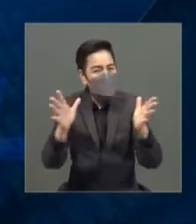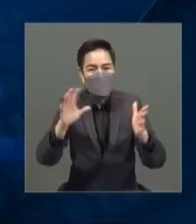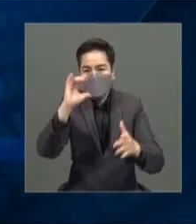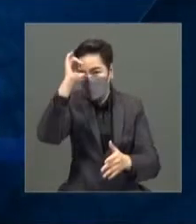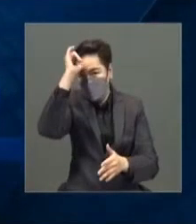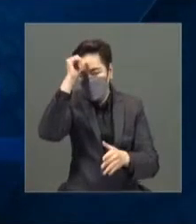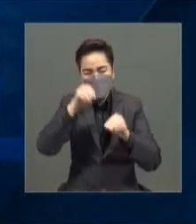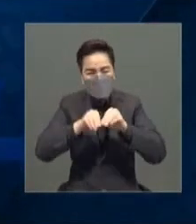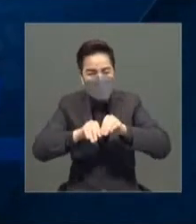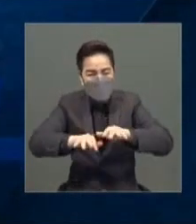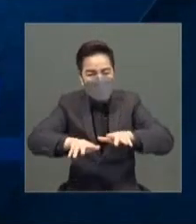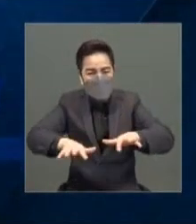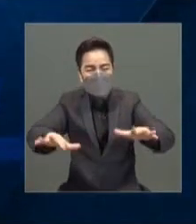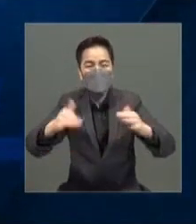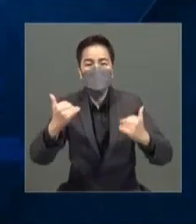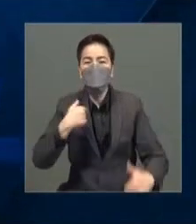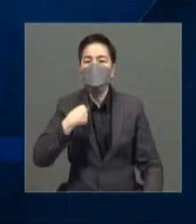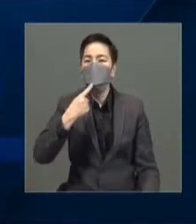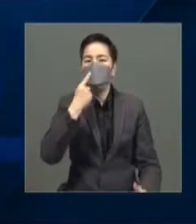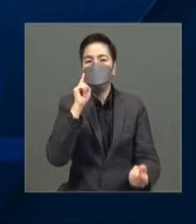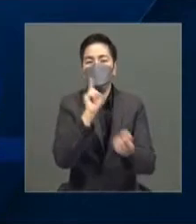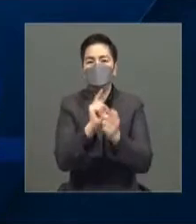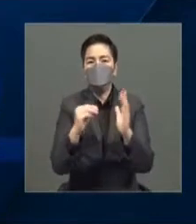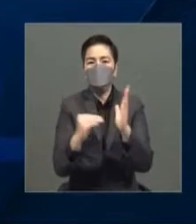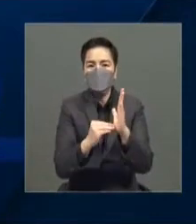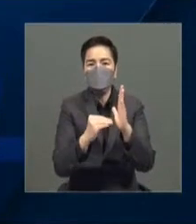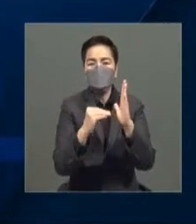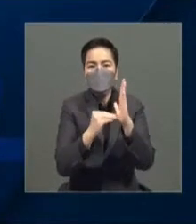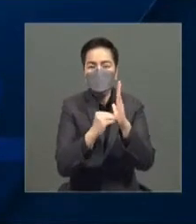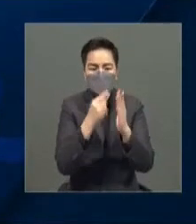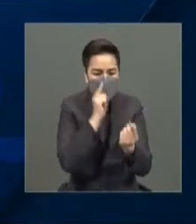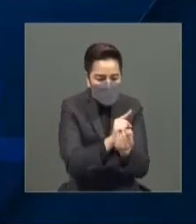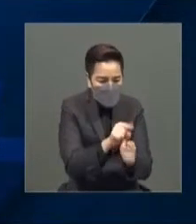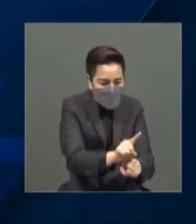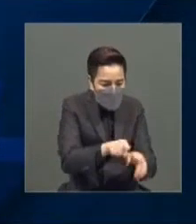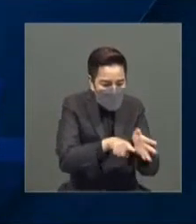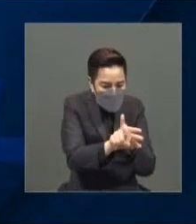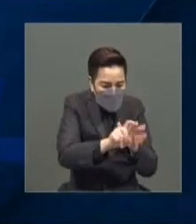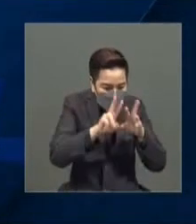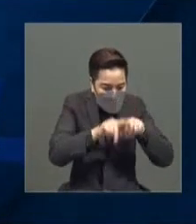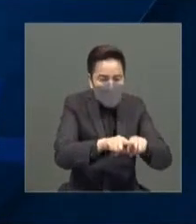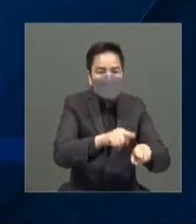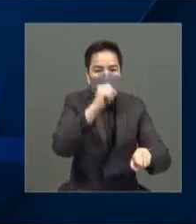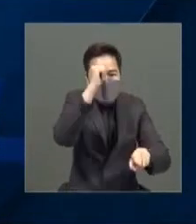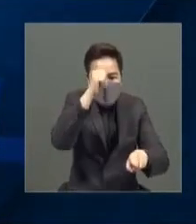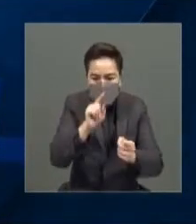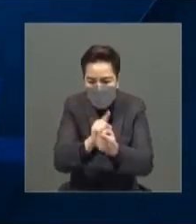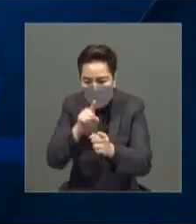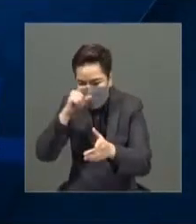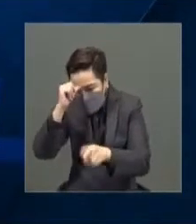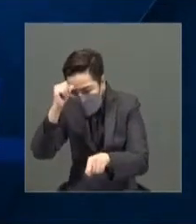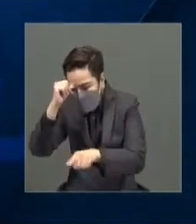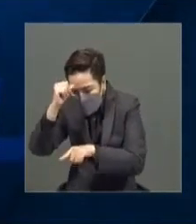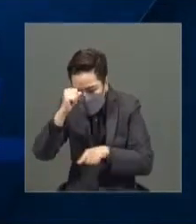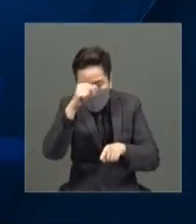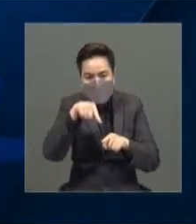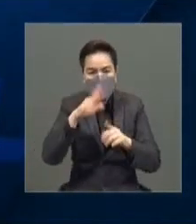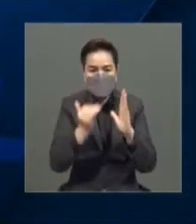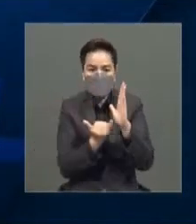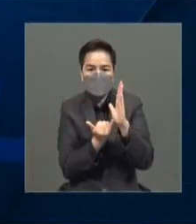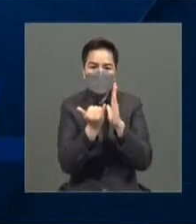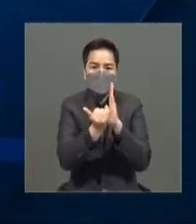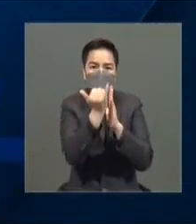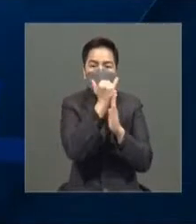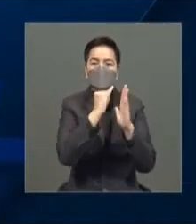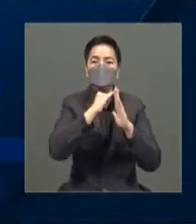นี่ยเริ่มมีการรายงานในกทม.ค่อนข้างเยอะดังนั้นก็พอจะคาดเดาได้นะคะว่าการที่ไปต่างจังหวัดเ